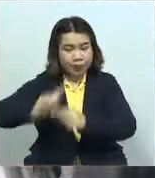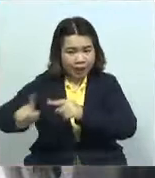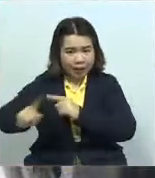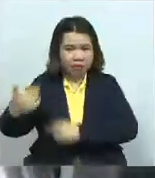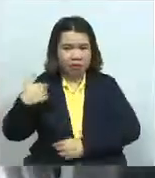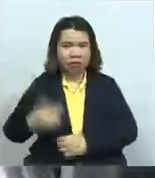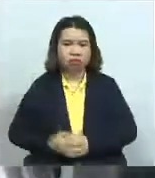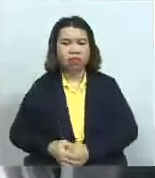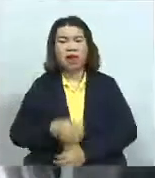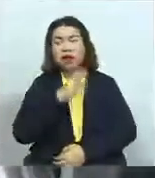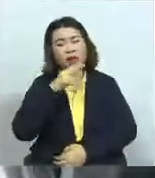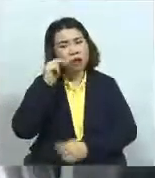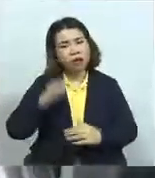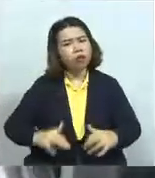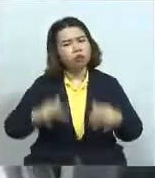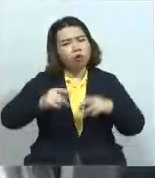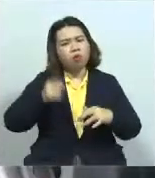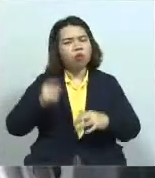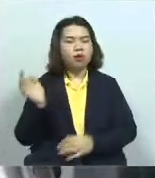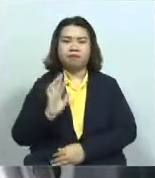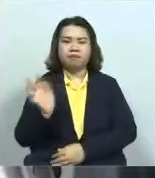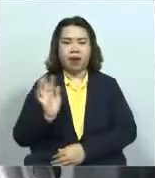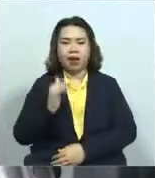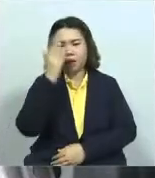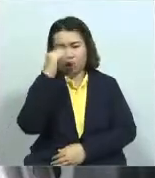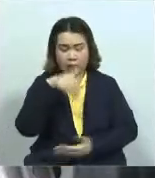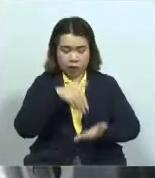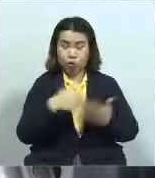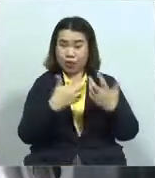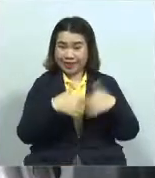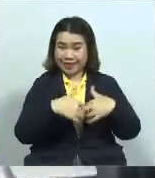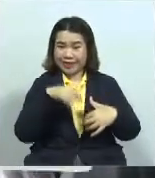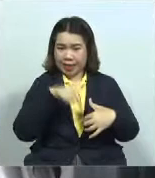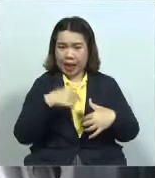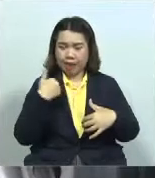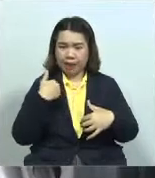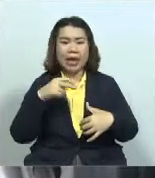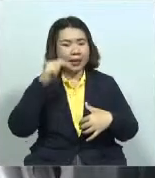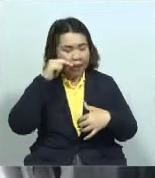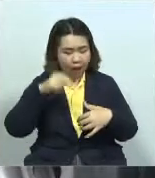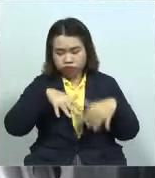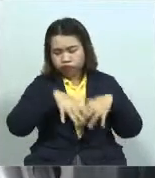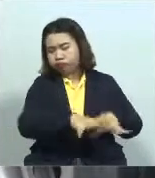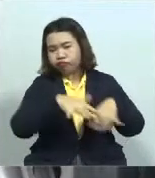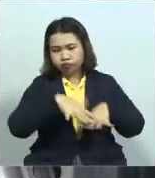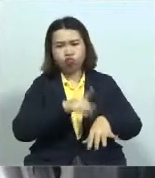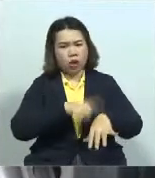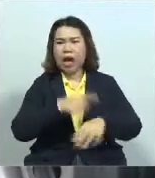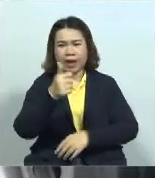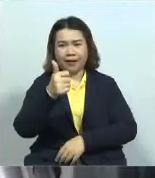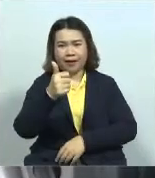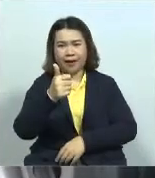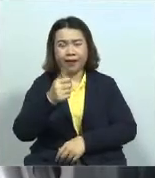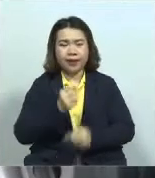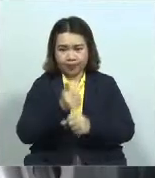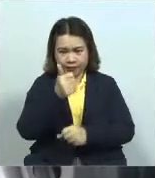ขังไม่บ่อยนะเพราะว่าทางสถานีเนี่ยจะเลี้ยงน้ำทันต่อที่ฝนตกต่อเนื่องเนี่